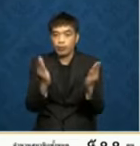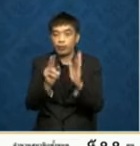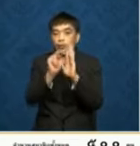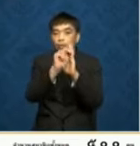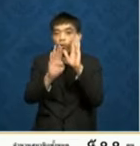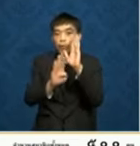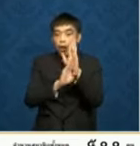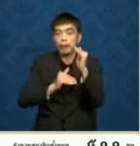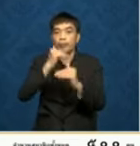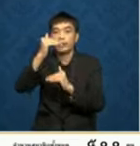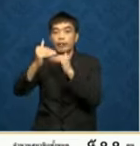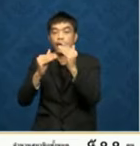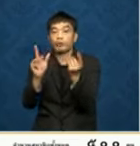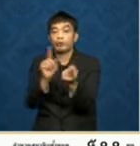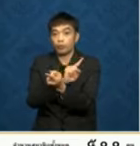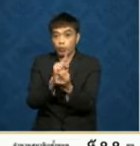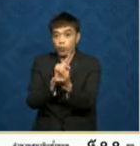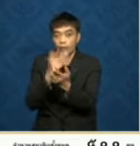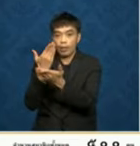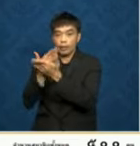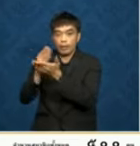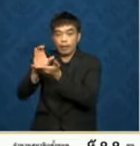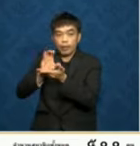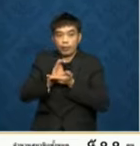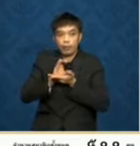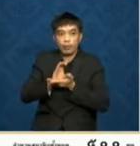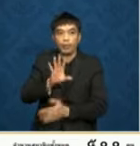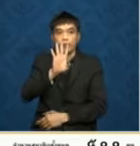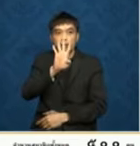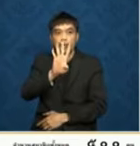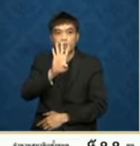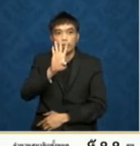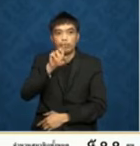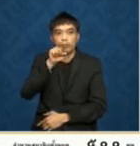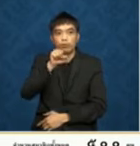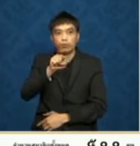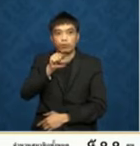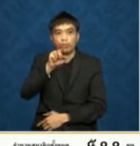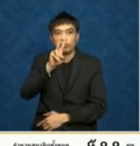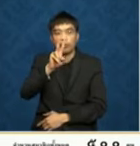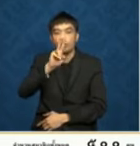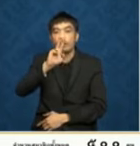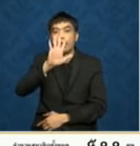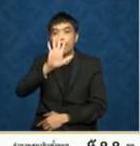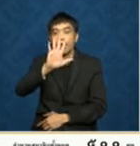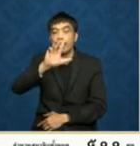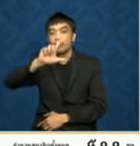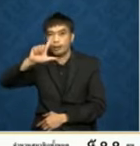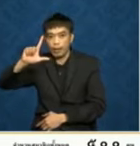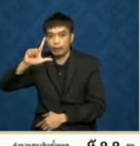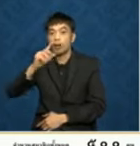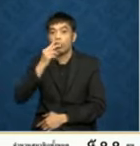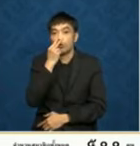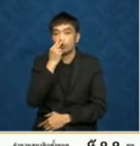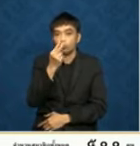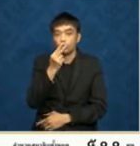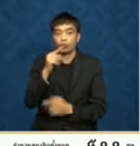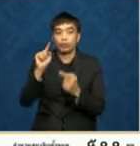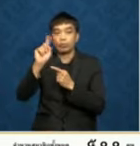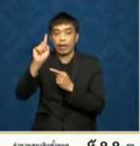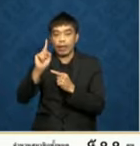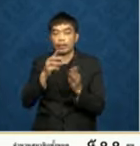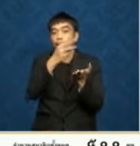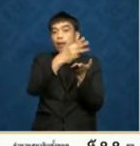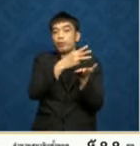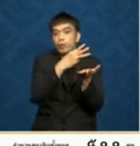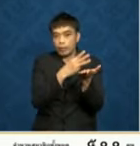ด้านการพัฒนาสัคม ได้รงประมาณอยู่ 42.5 ล้านบาทซึ่งโครงการนี้จะเป็นโครงการด้านวิชาการ